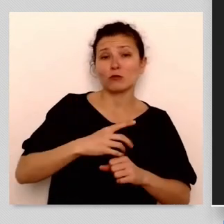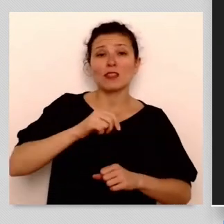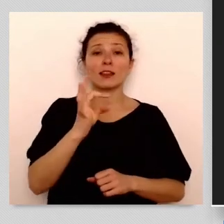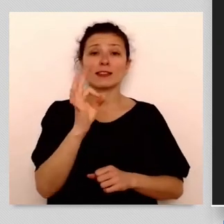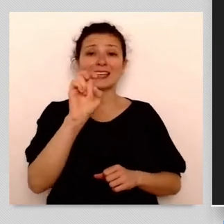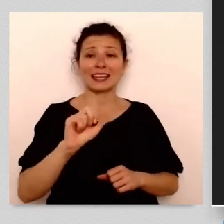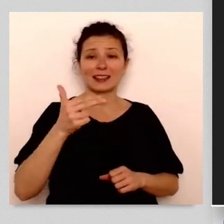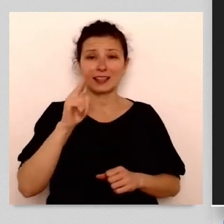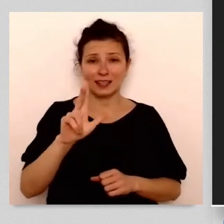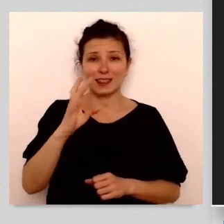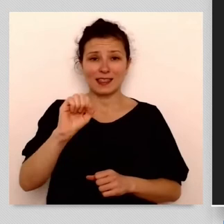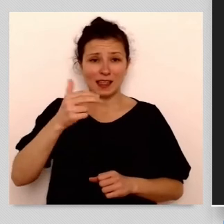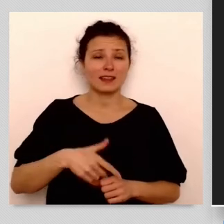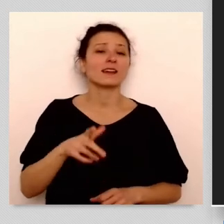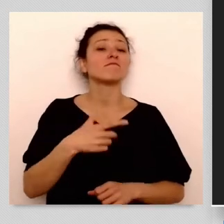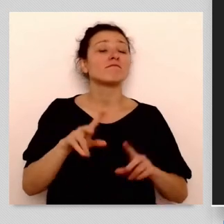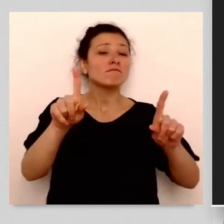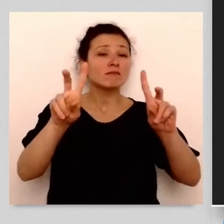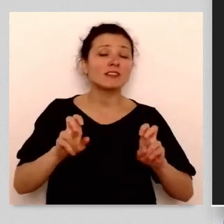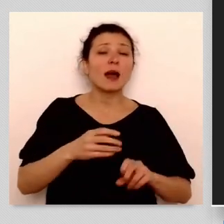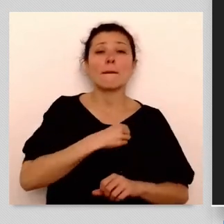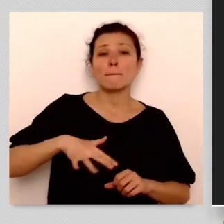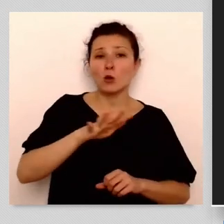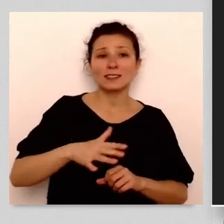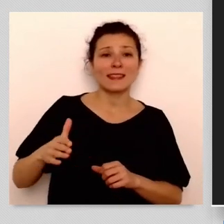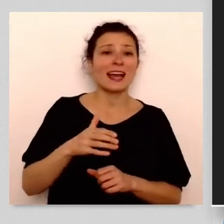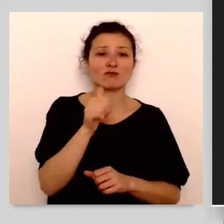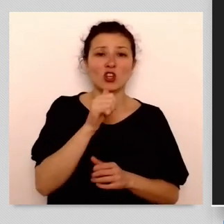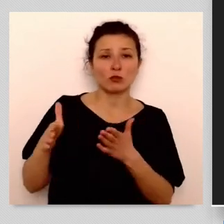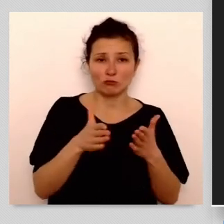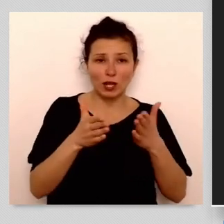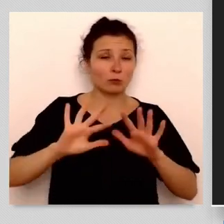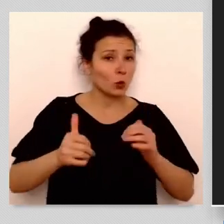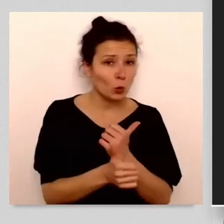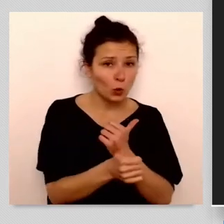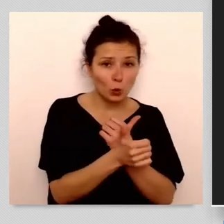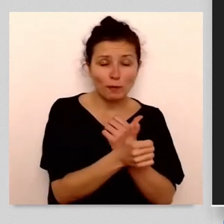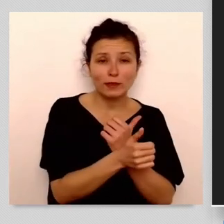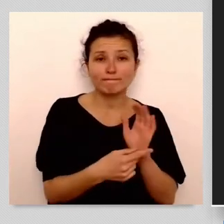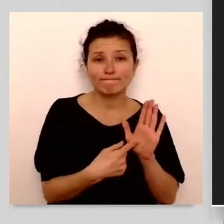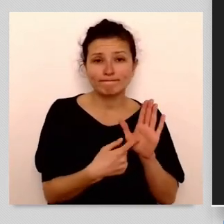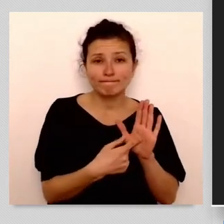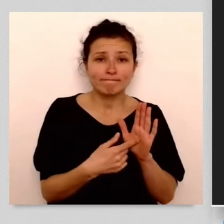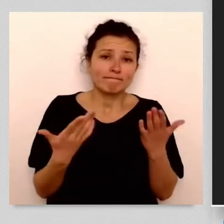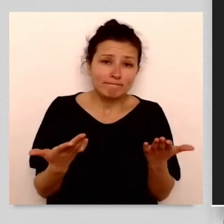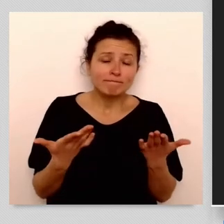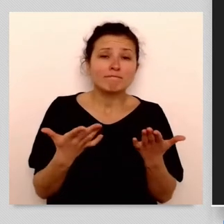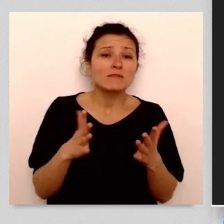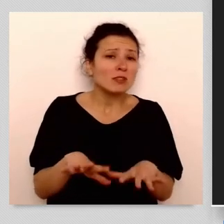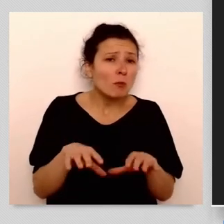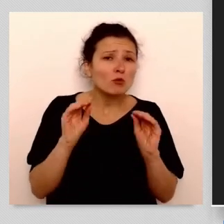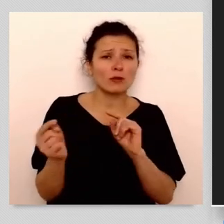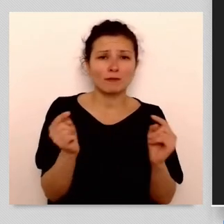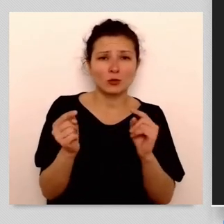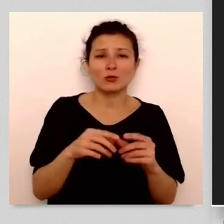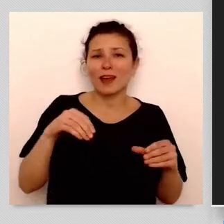nazwą Polska na zielonym szlaku. To jest dokument, który jest powiedzmy wstępem do dyskusji, ale